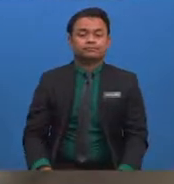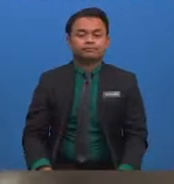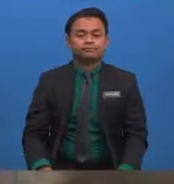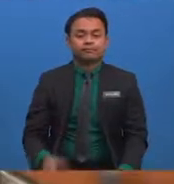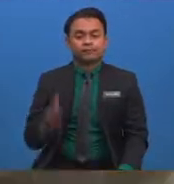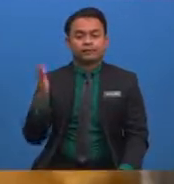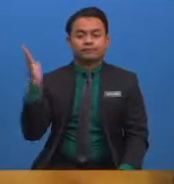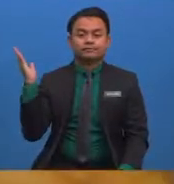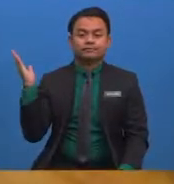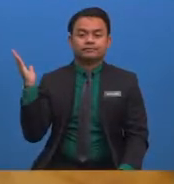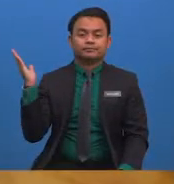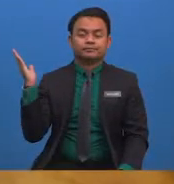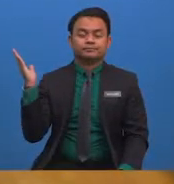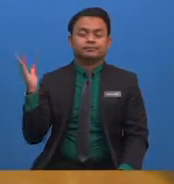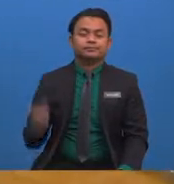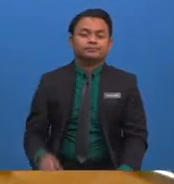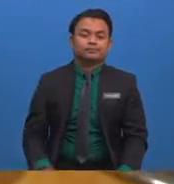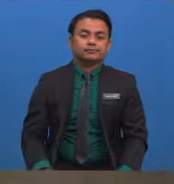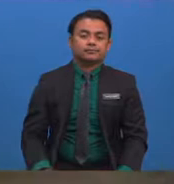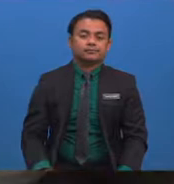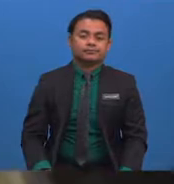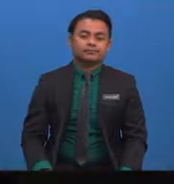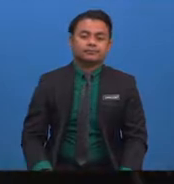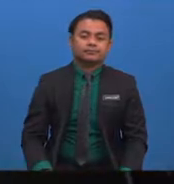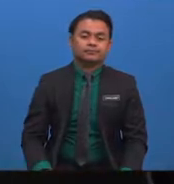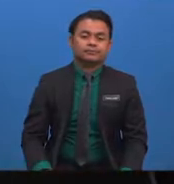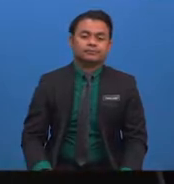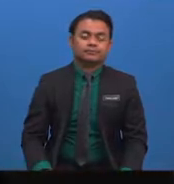6 batang kacang panjang.